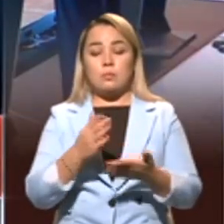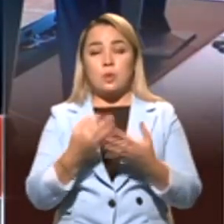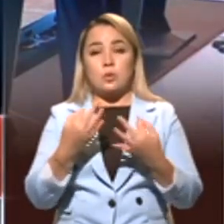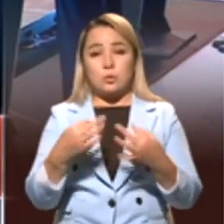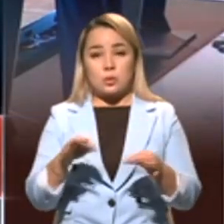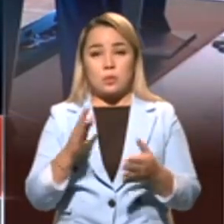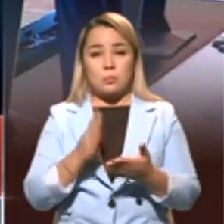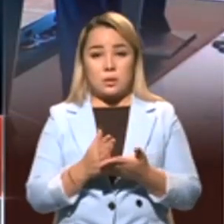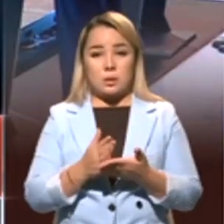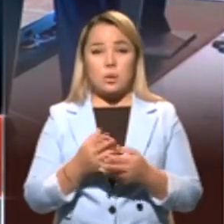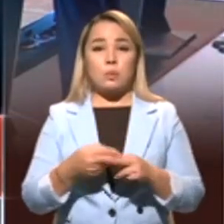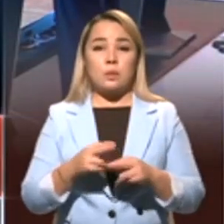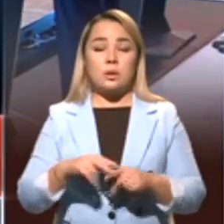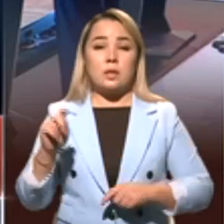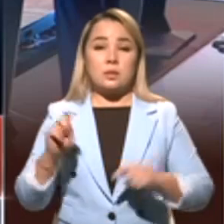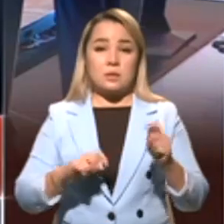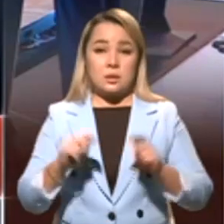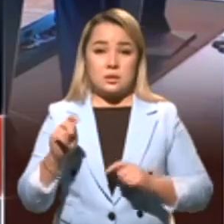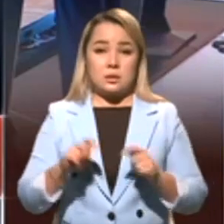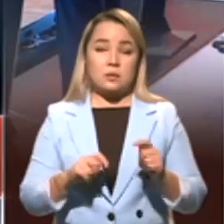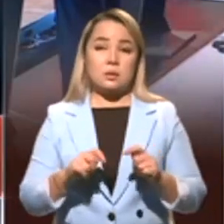енді съездің